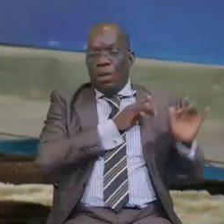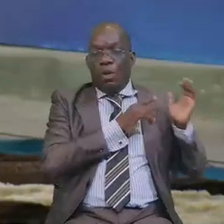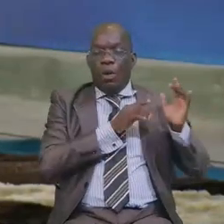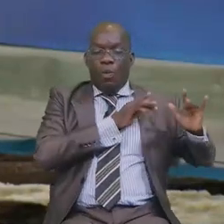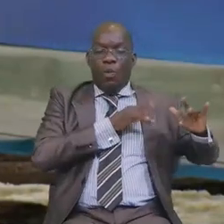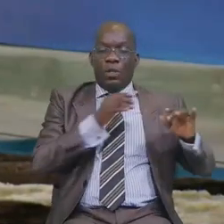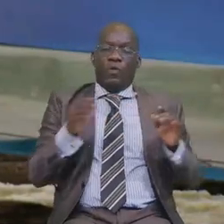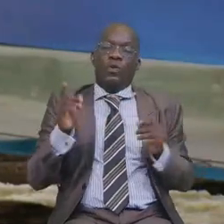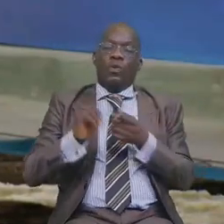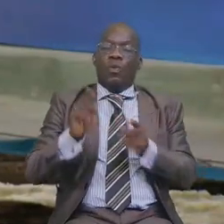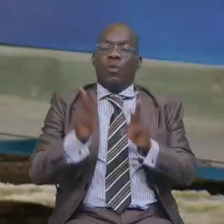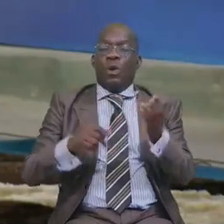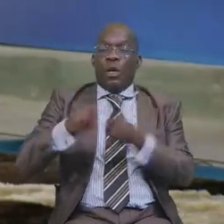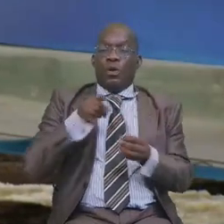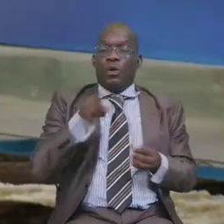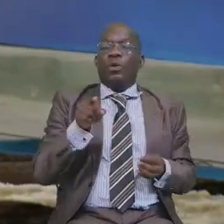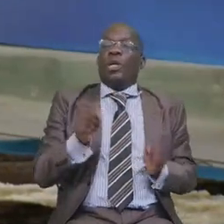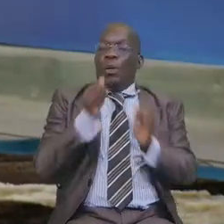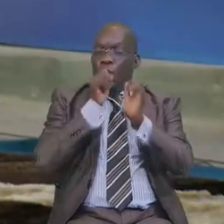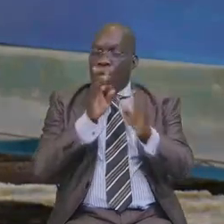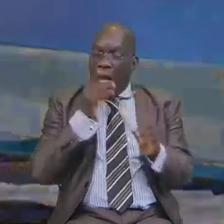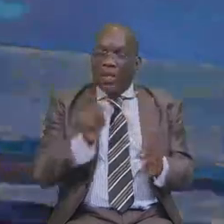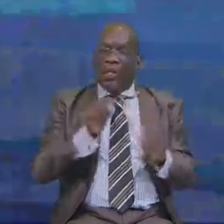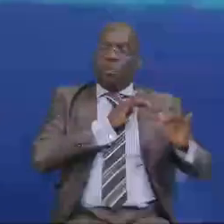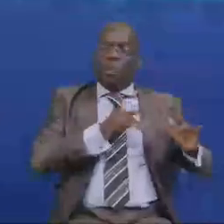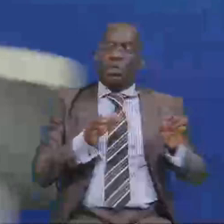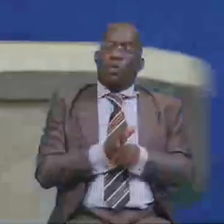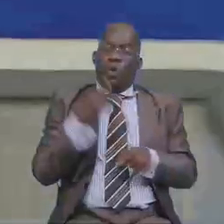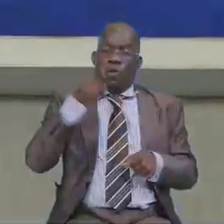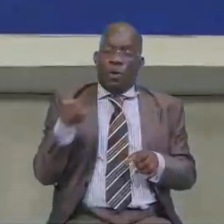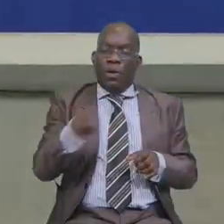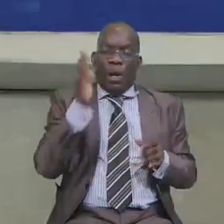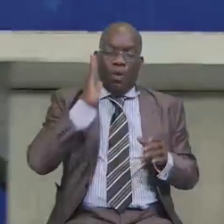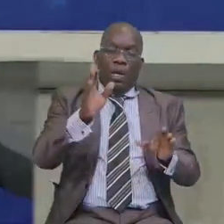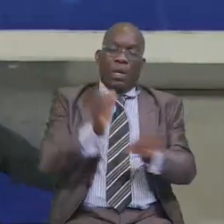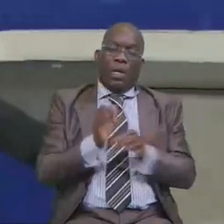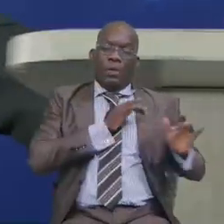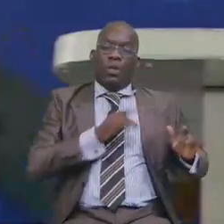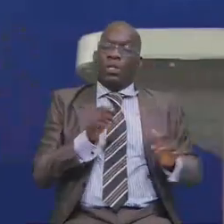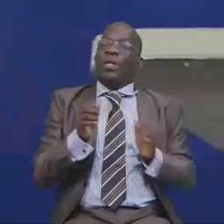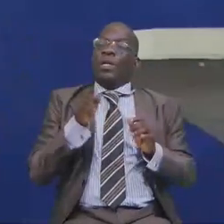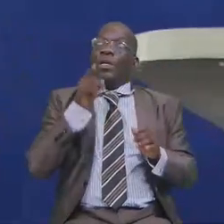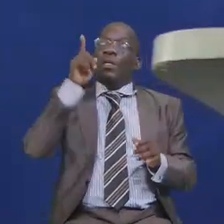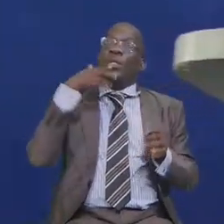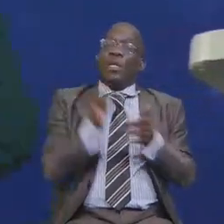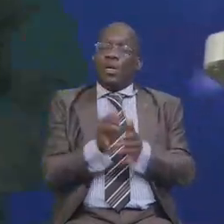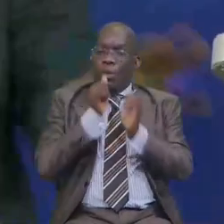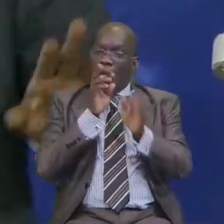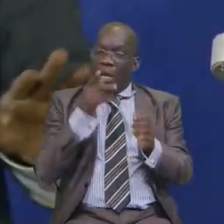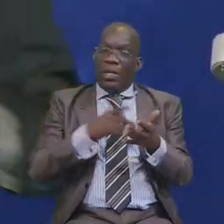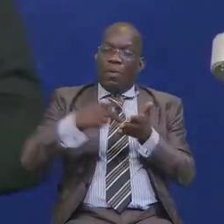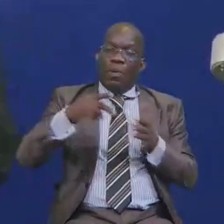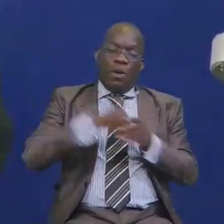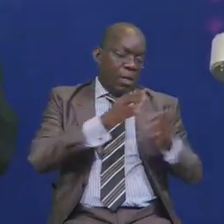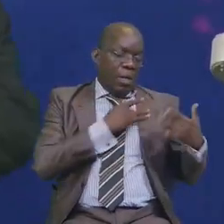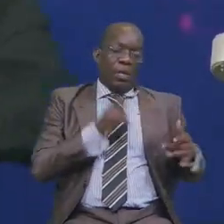miséricordieux, car ils obtiendront miséricorde. Maintenant, il dit, heureux ceux qui ont le cœur pur, tu viens dans le royaume.